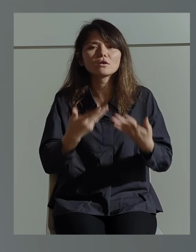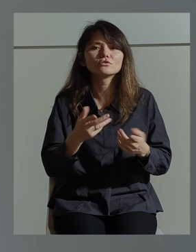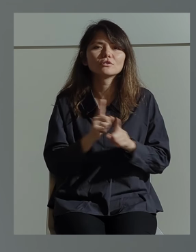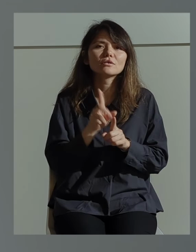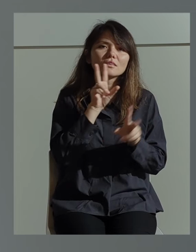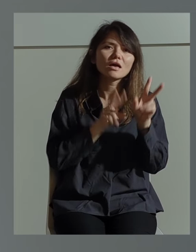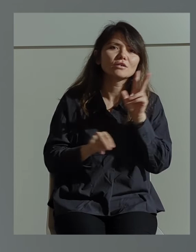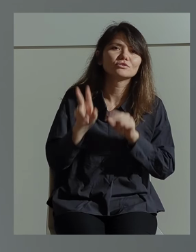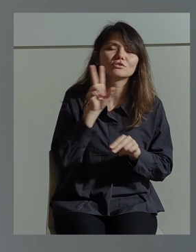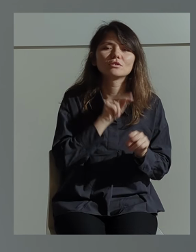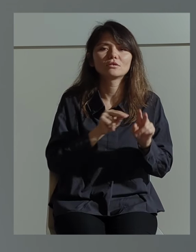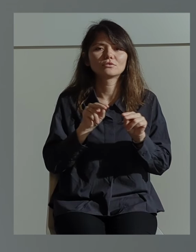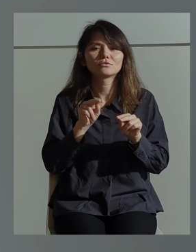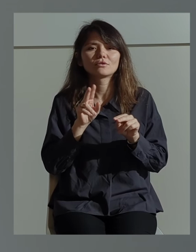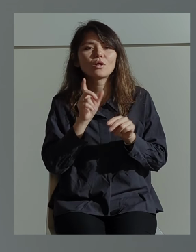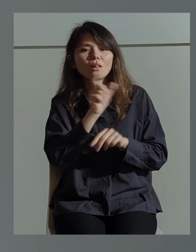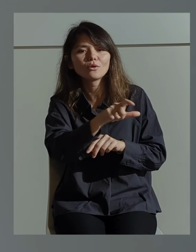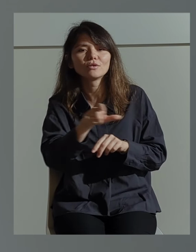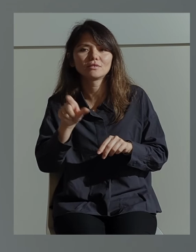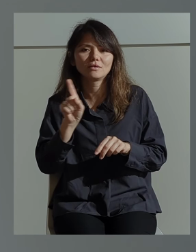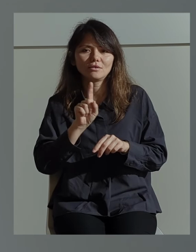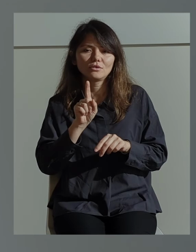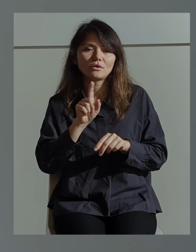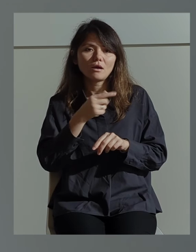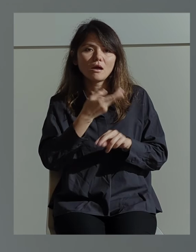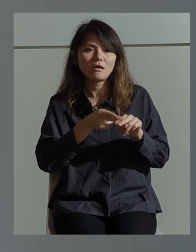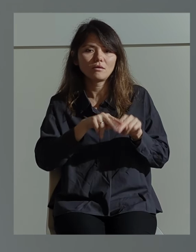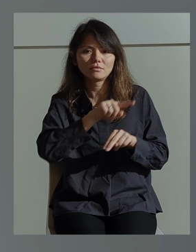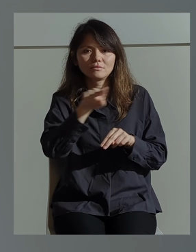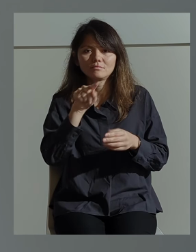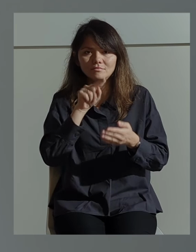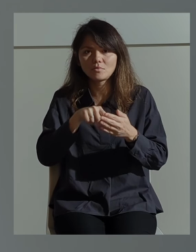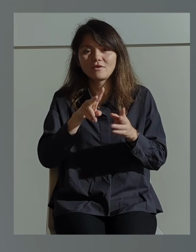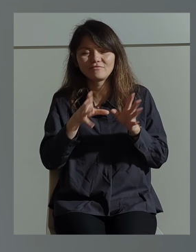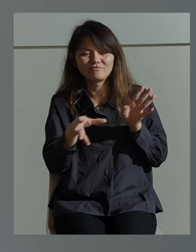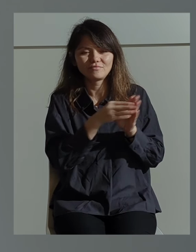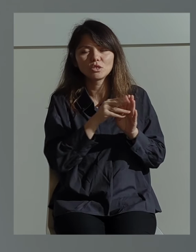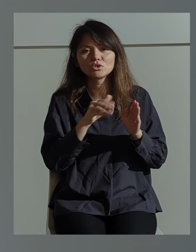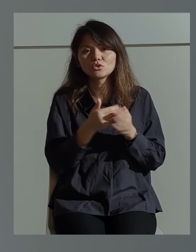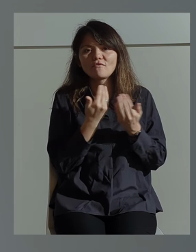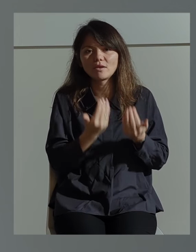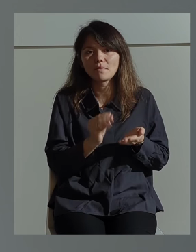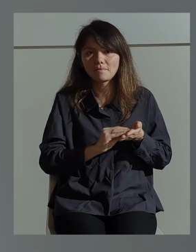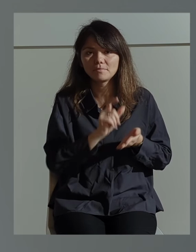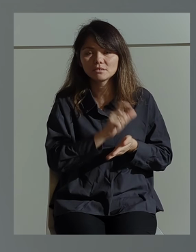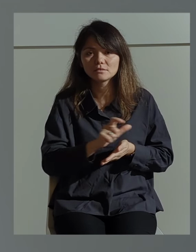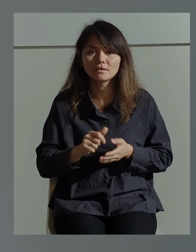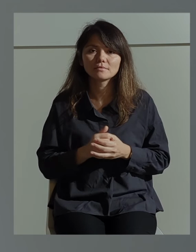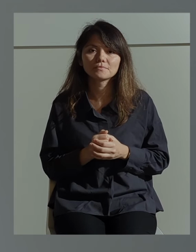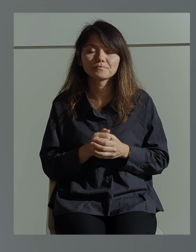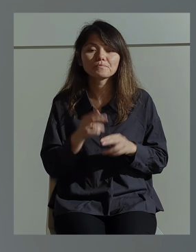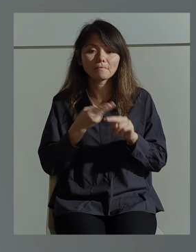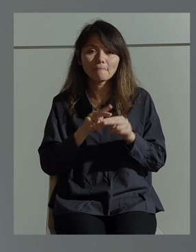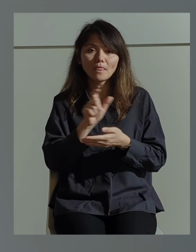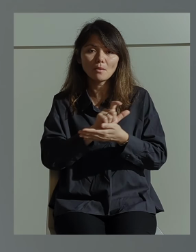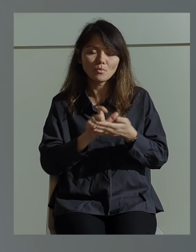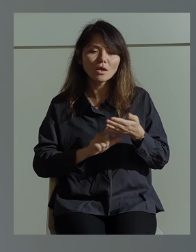надежды людей которые оказываются современниками писателю и в этом смысле поэт